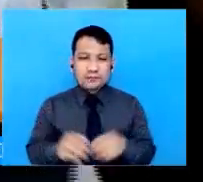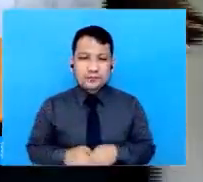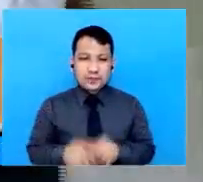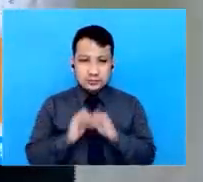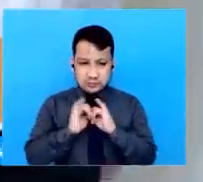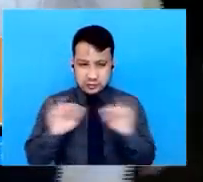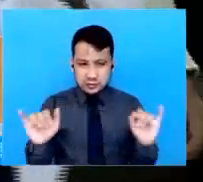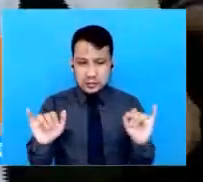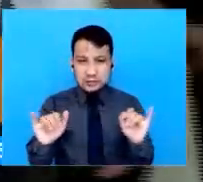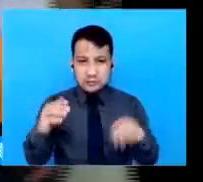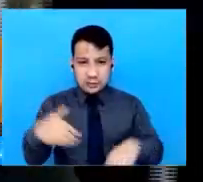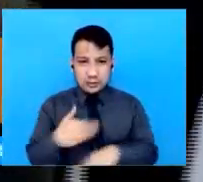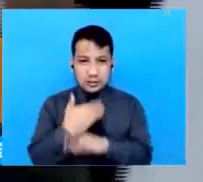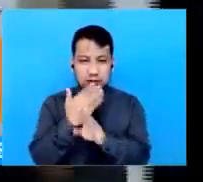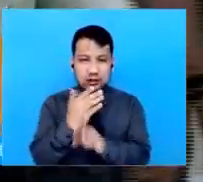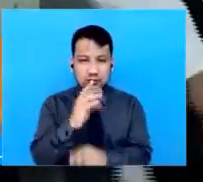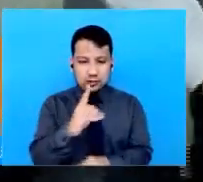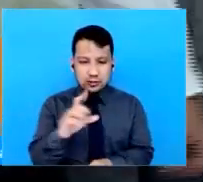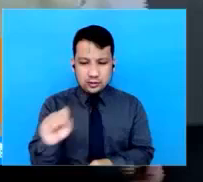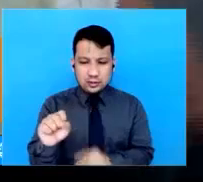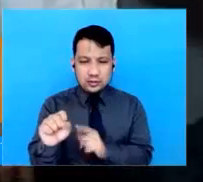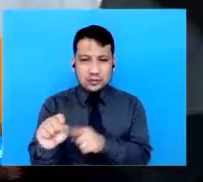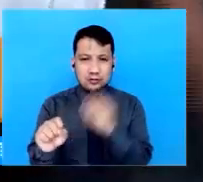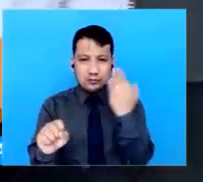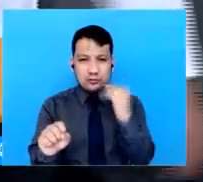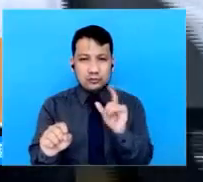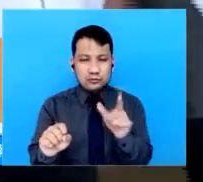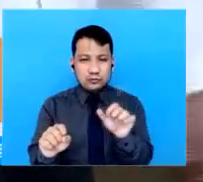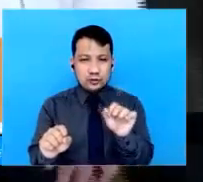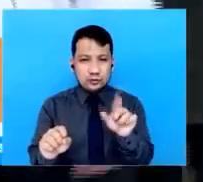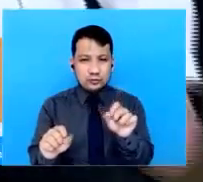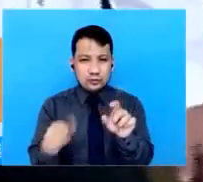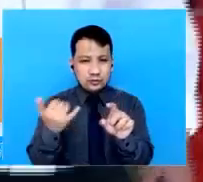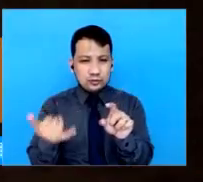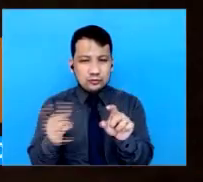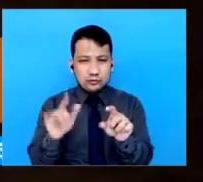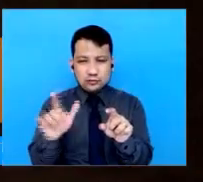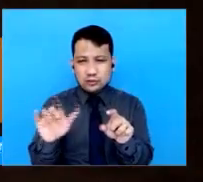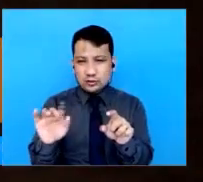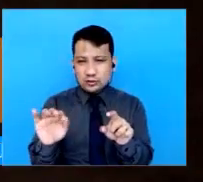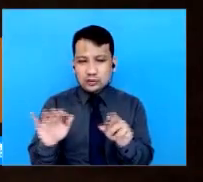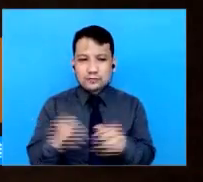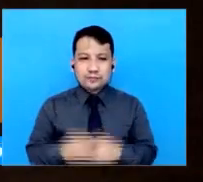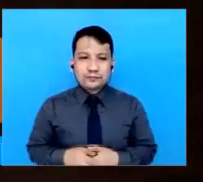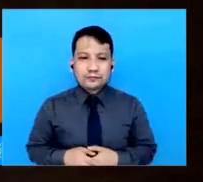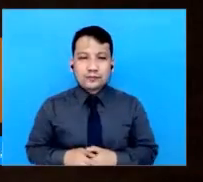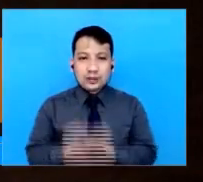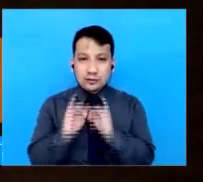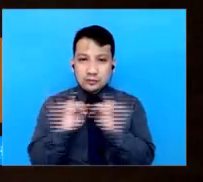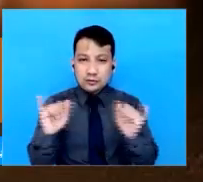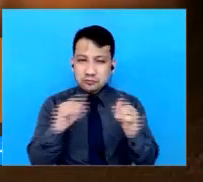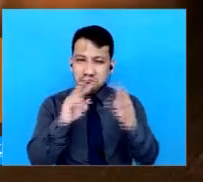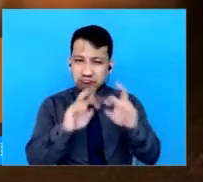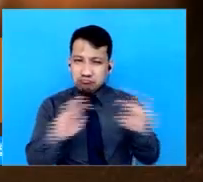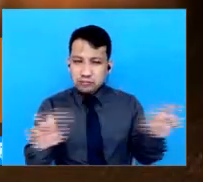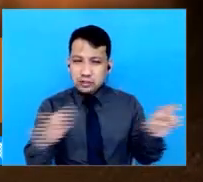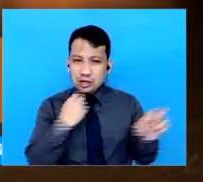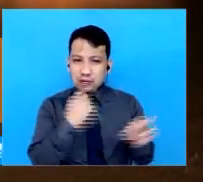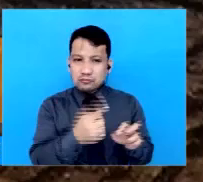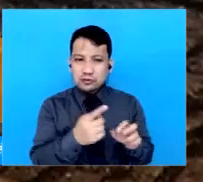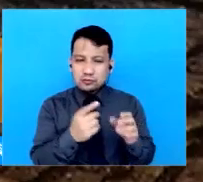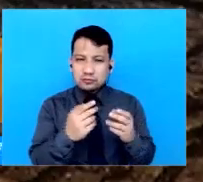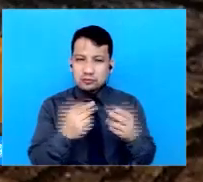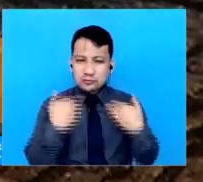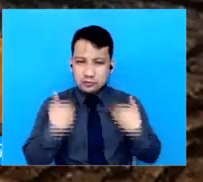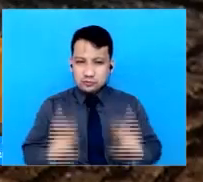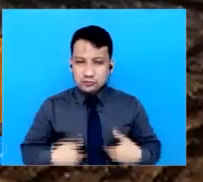Davao Death Squad ni Pangulong Duterte noong 2011 hanggang 2019. Kasama rin sa maaaring imbestigahan ang mga ulat ng iba pang human rights